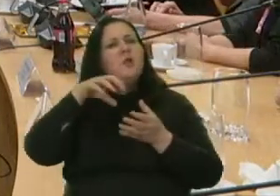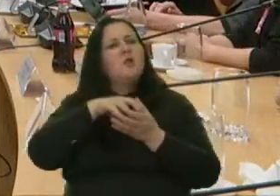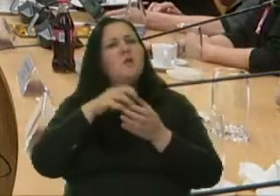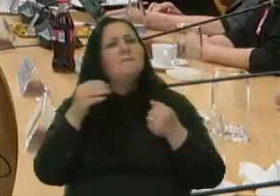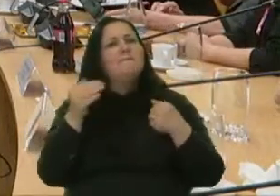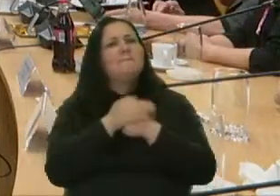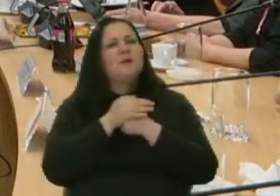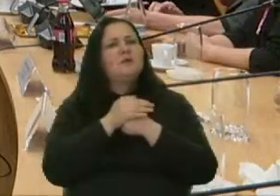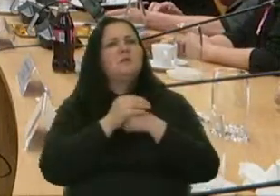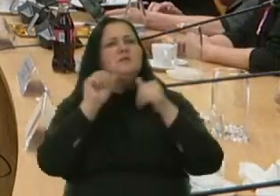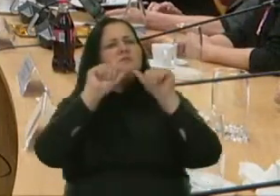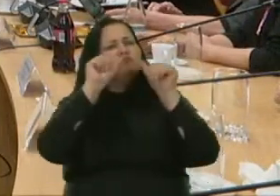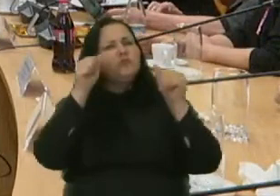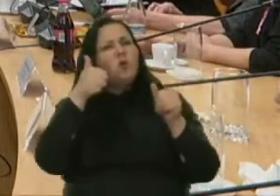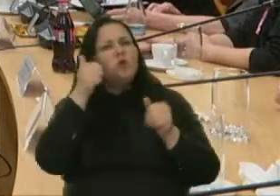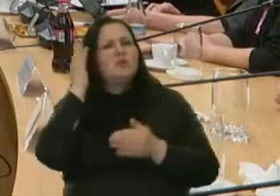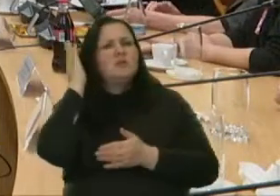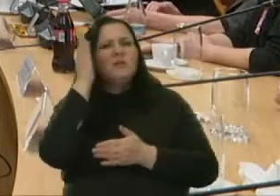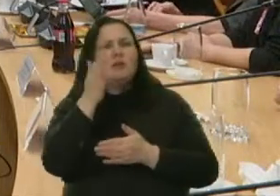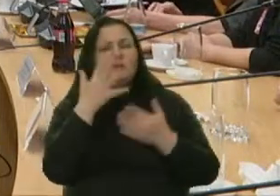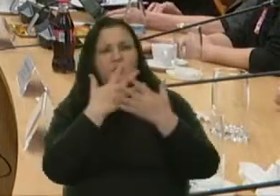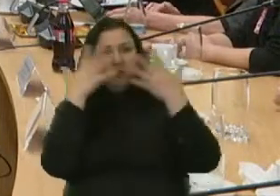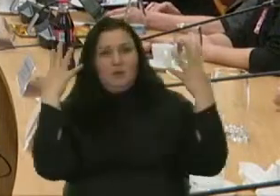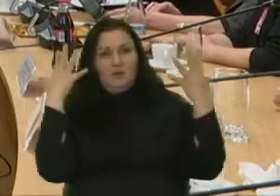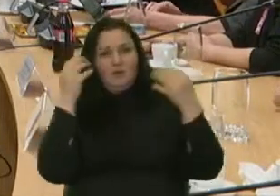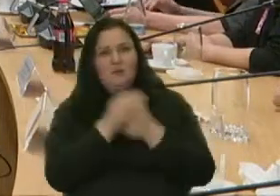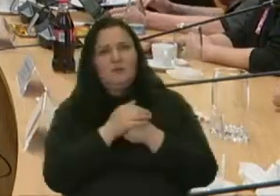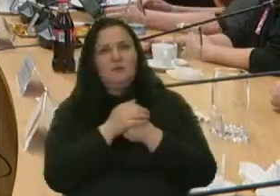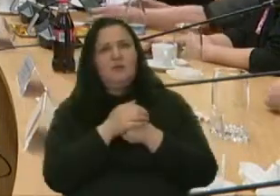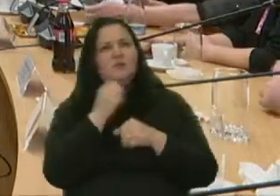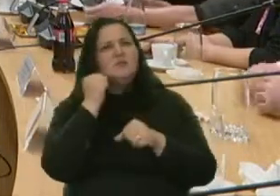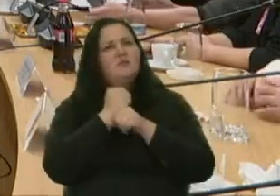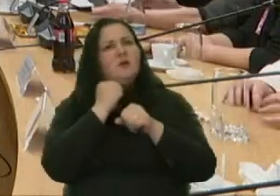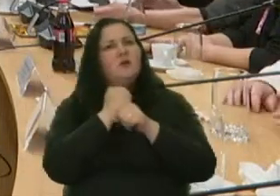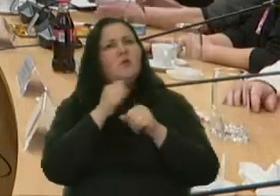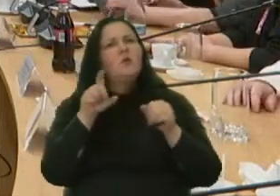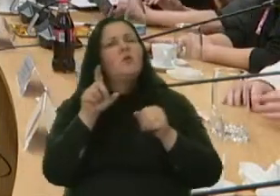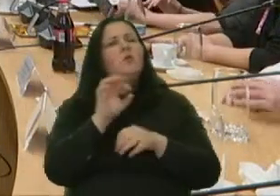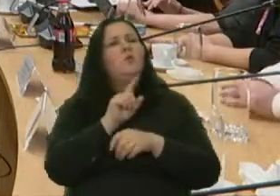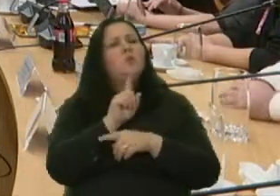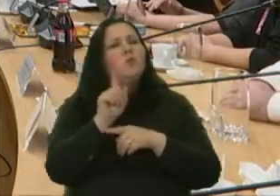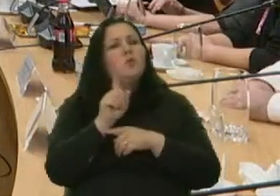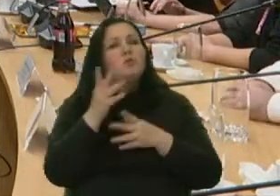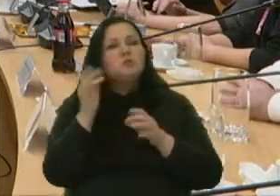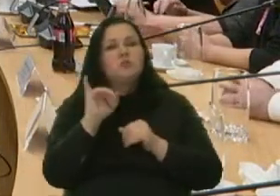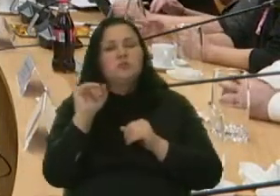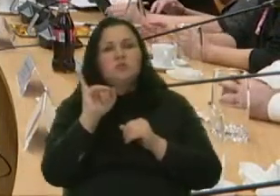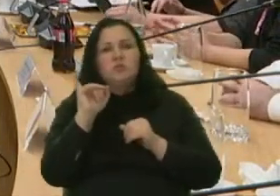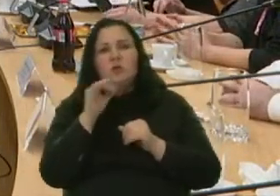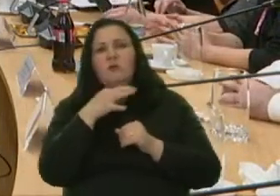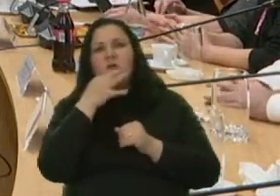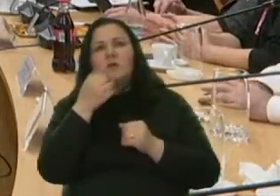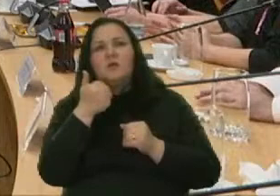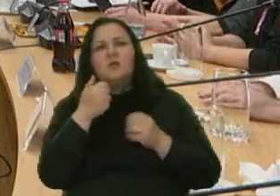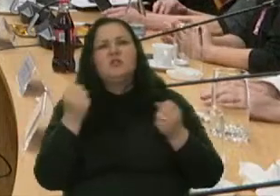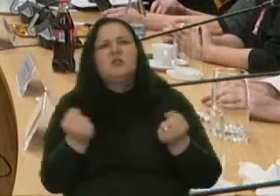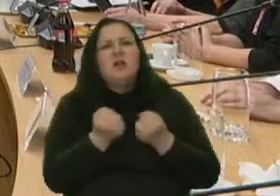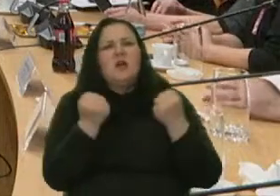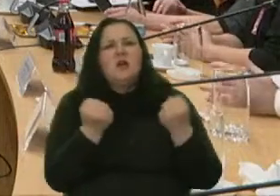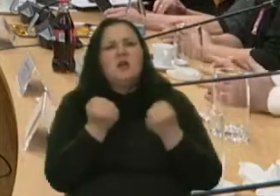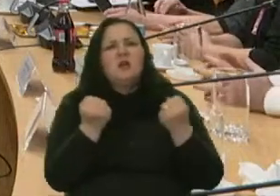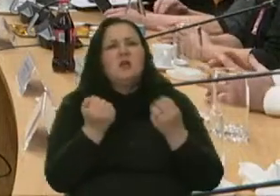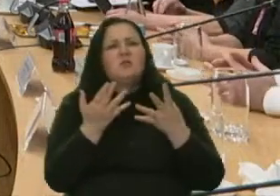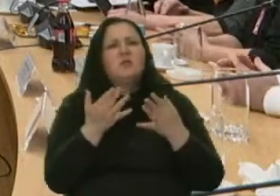conturează o direcție foarte clară să contureze un lucru și cel care s a conturat repet în decursul anului a fost această greutatea